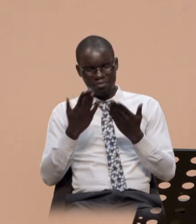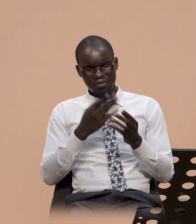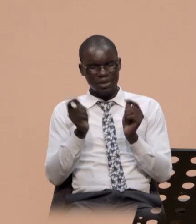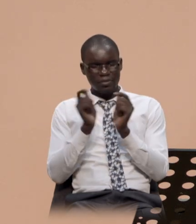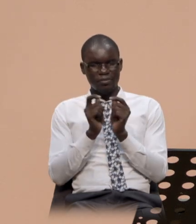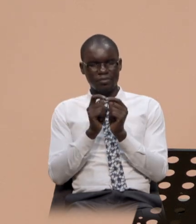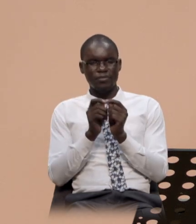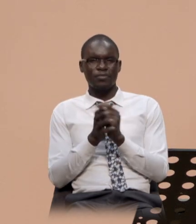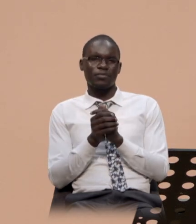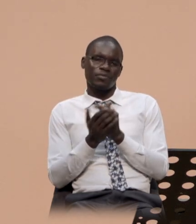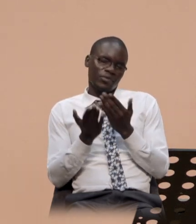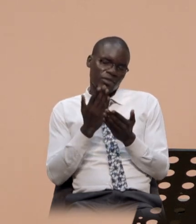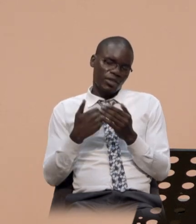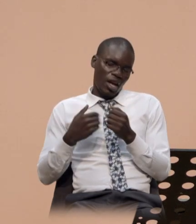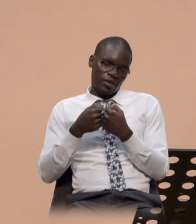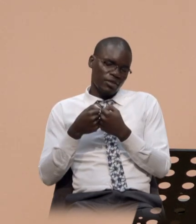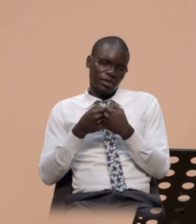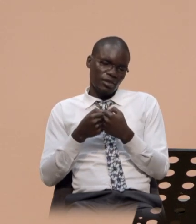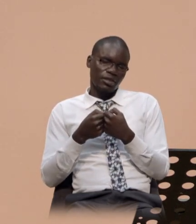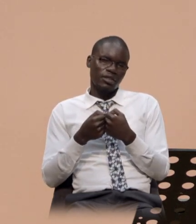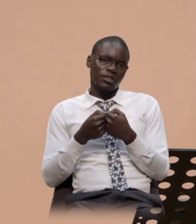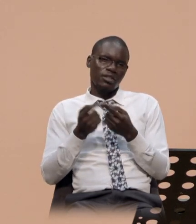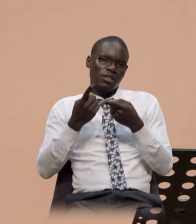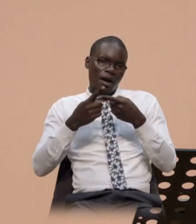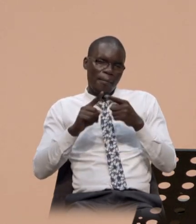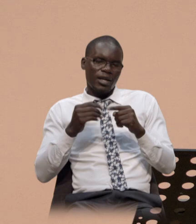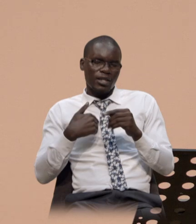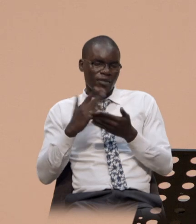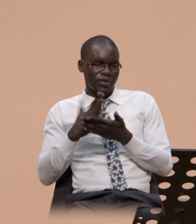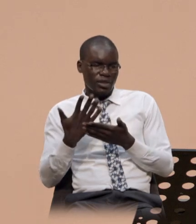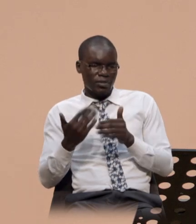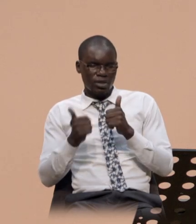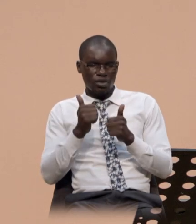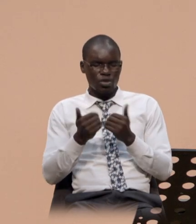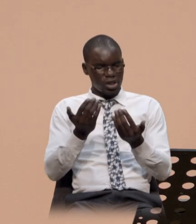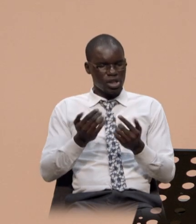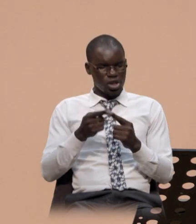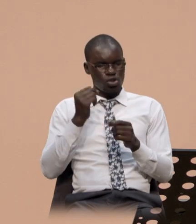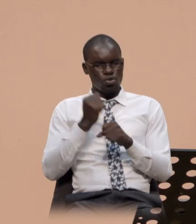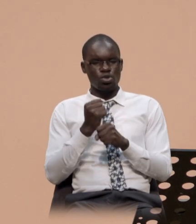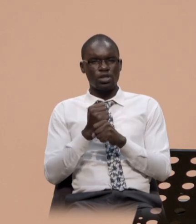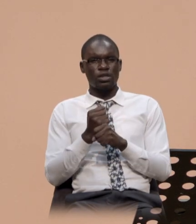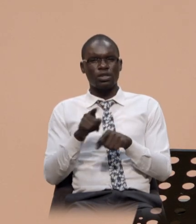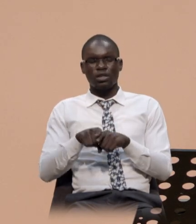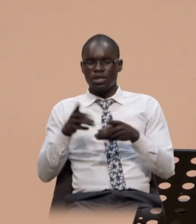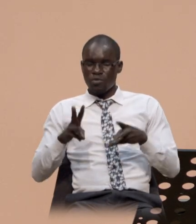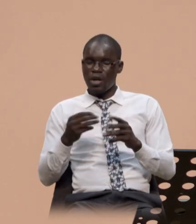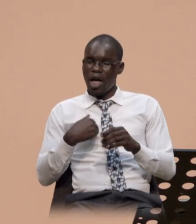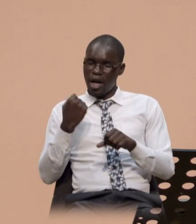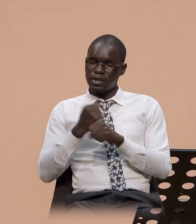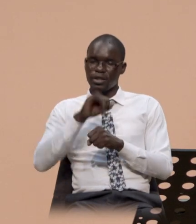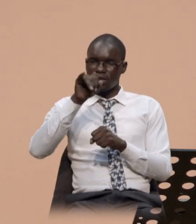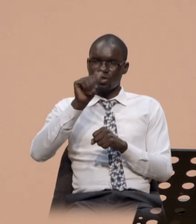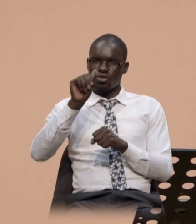chungu, ijapokuwa ina changamoto si haba. Lakini kuna kitu ambacho unahitaji ufanye. Jinsi Ayubu alifanya,